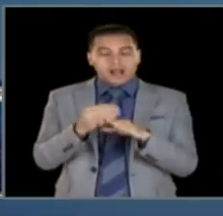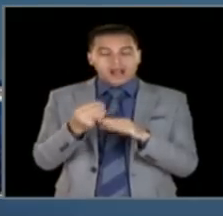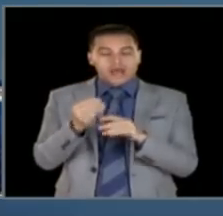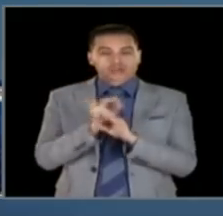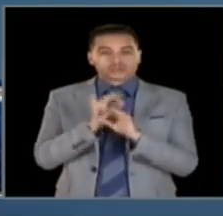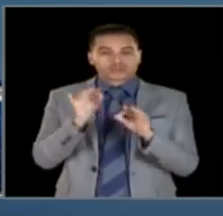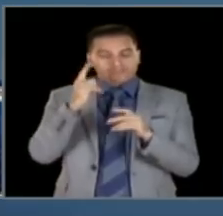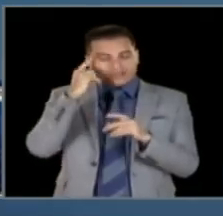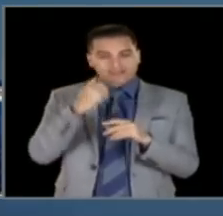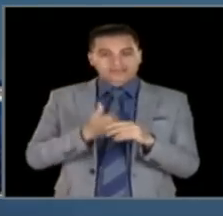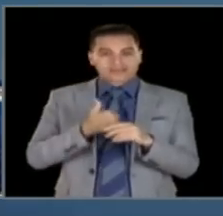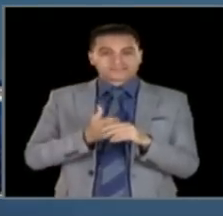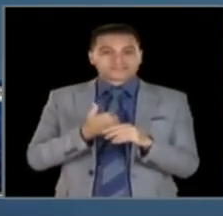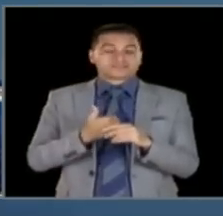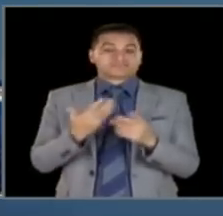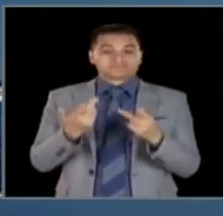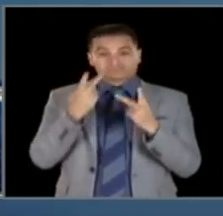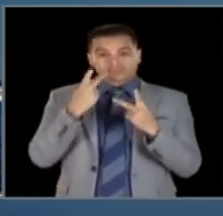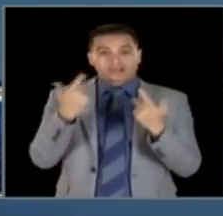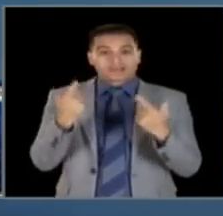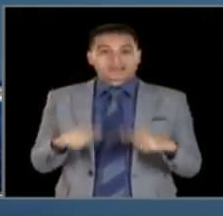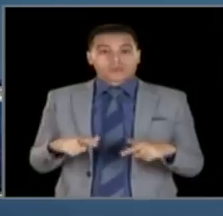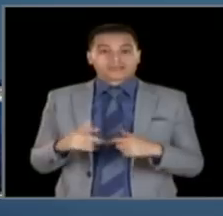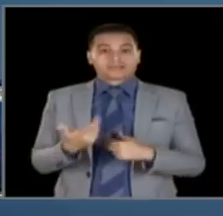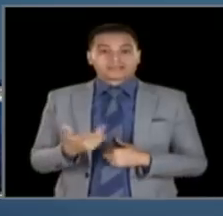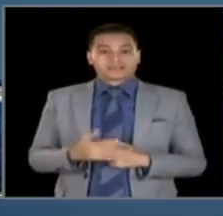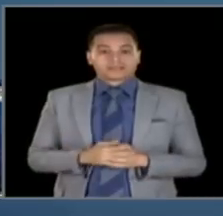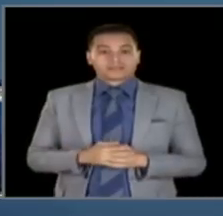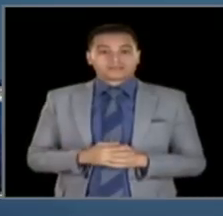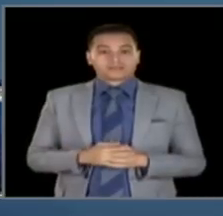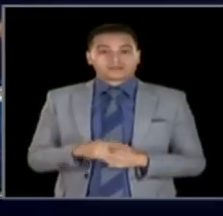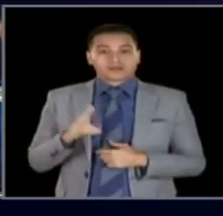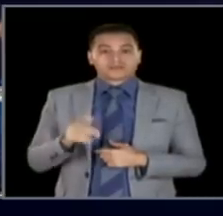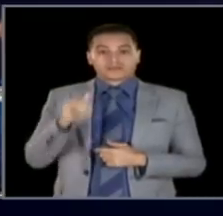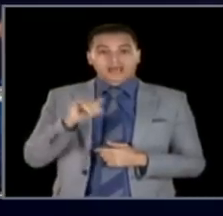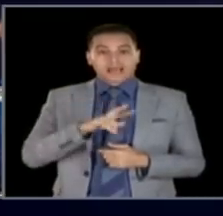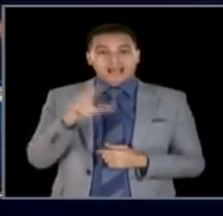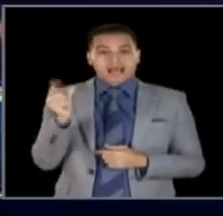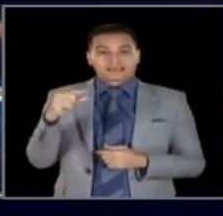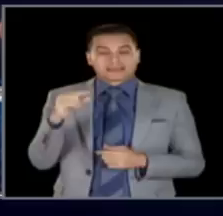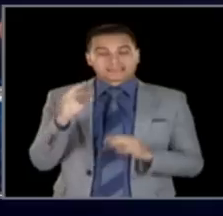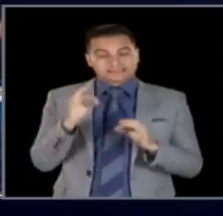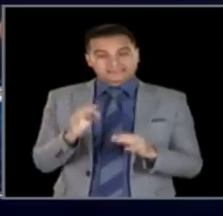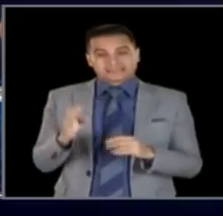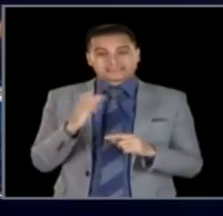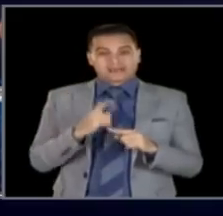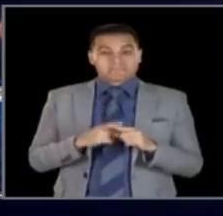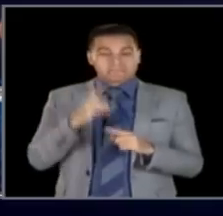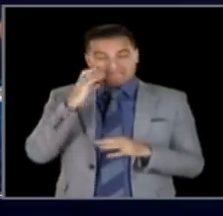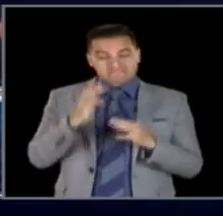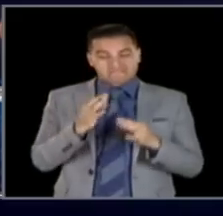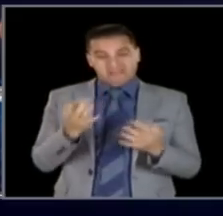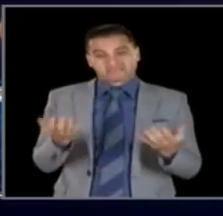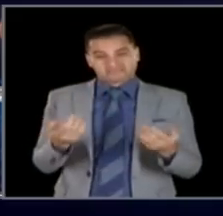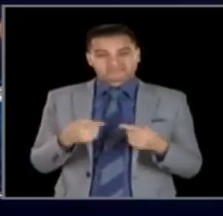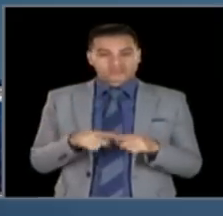وعلاجهم نفسيا. تفتكر دولة ايه؟ تايلاند. تايلاند. فكرت